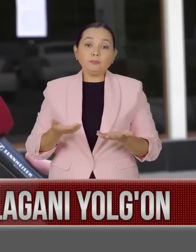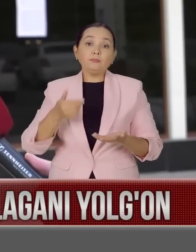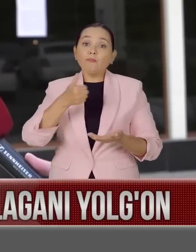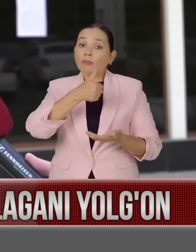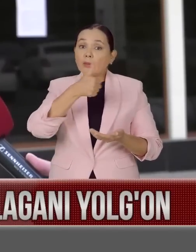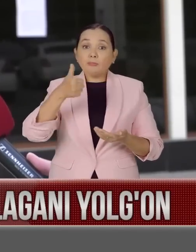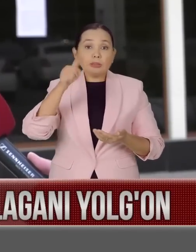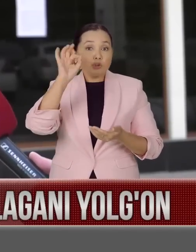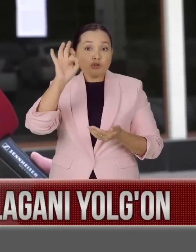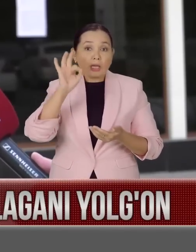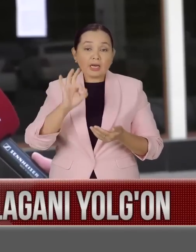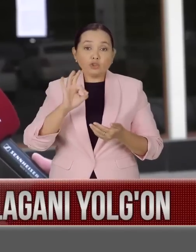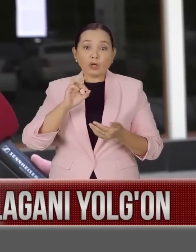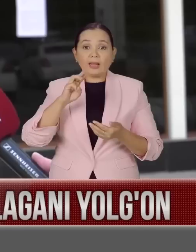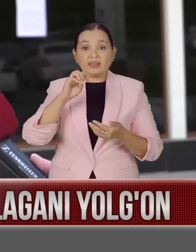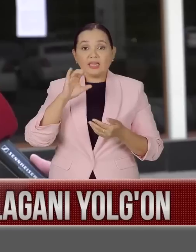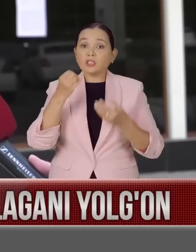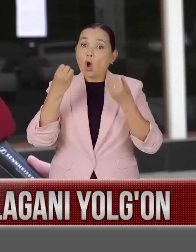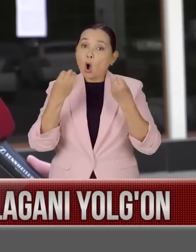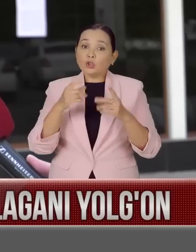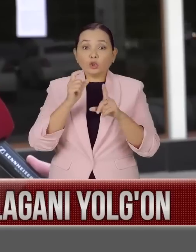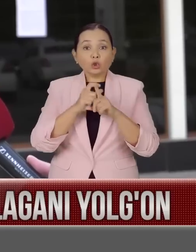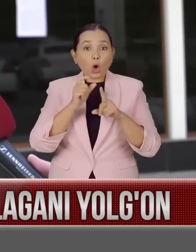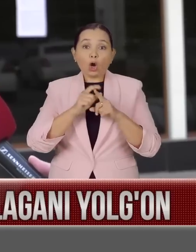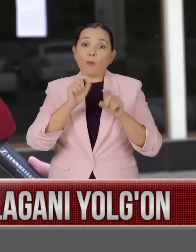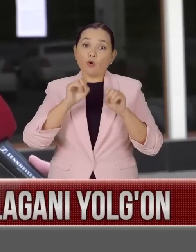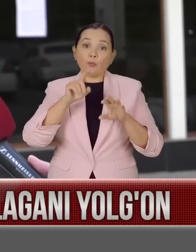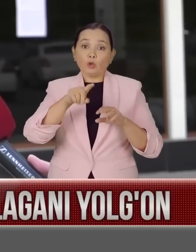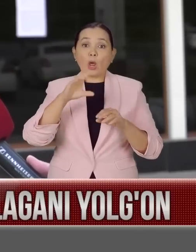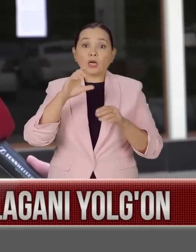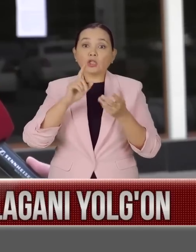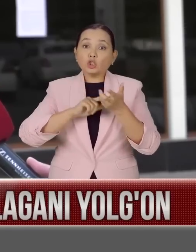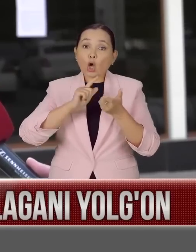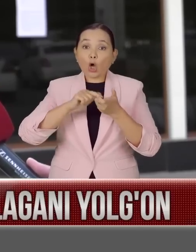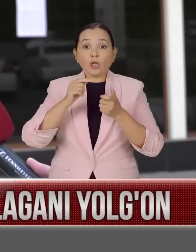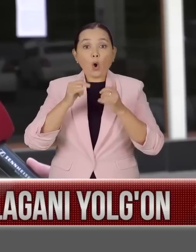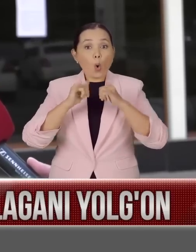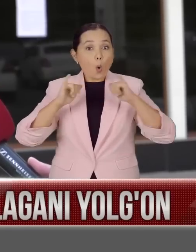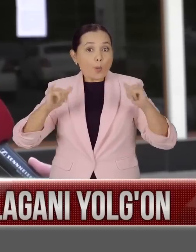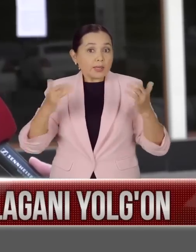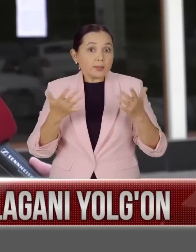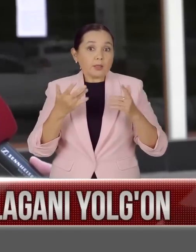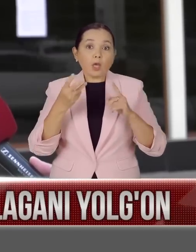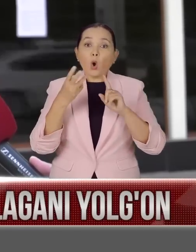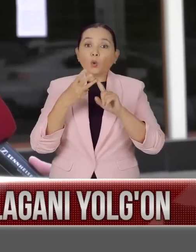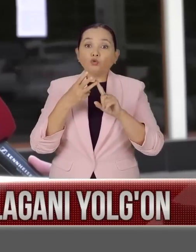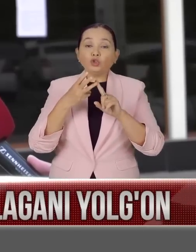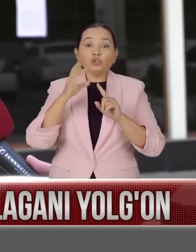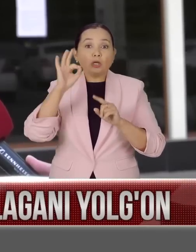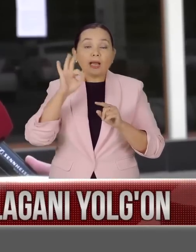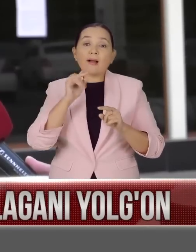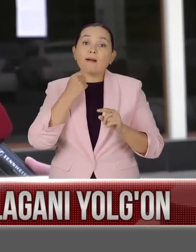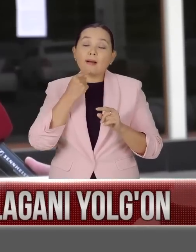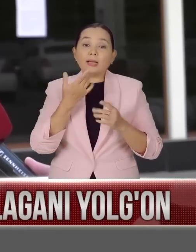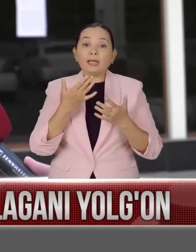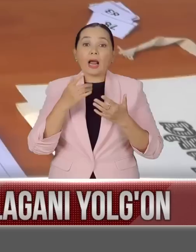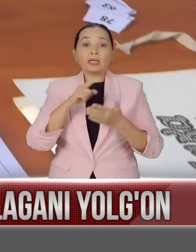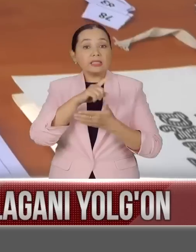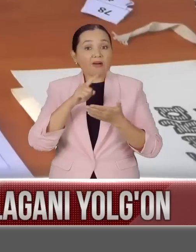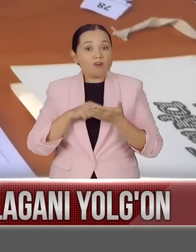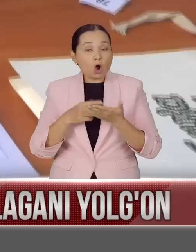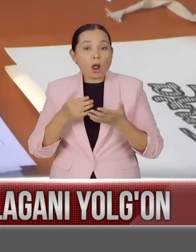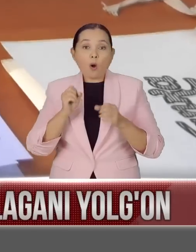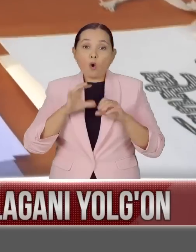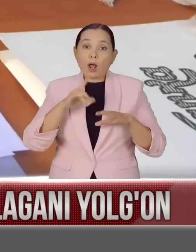birinchi darajaligi testlar deymiz eng oson savollar ularni soni ko'paytirildi deyamiz uchinchi darajali qiyinchilik darajasi qiyinroq